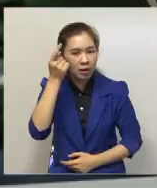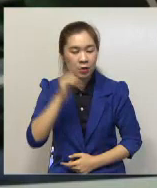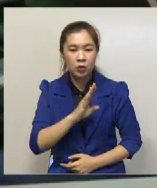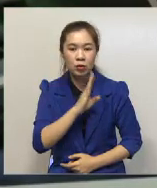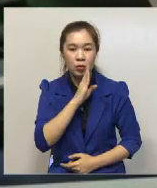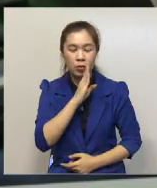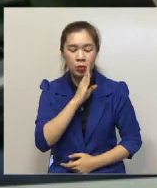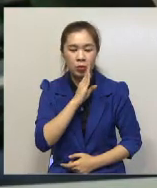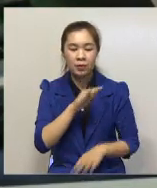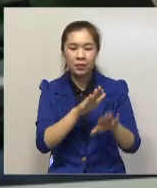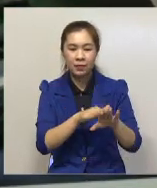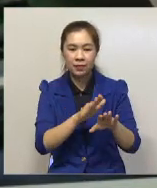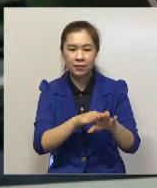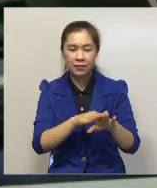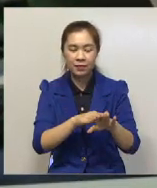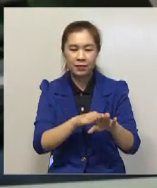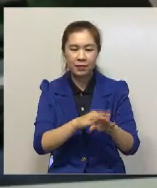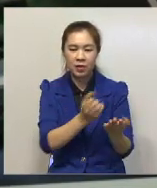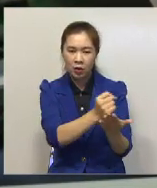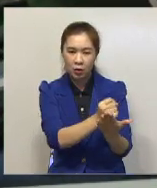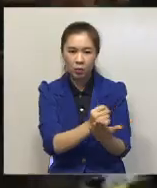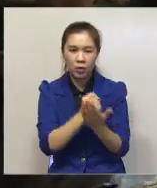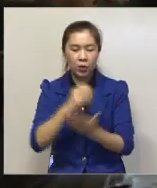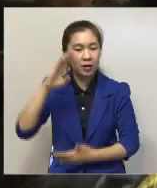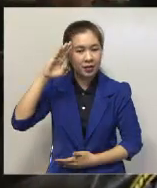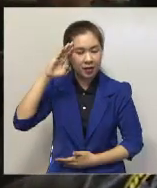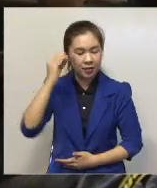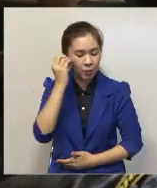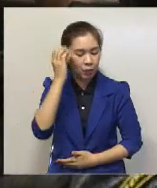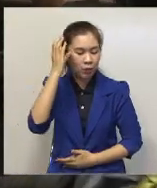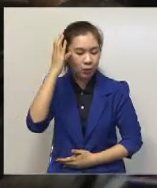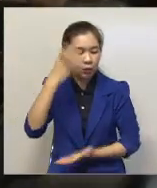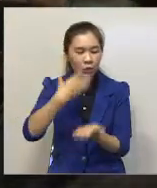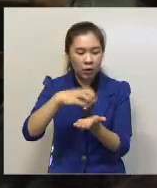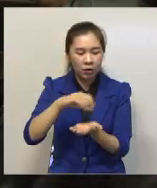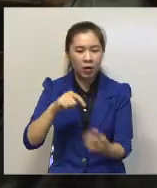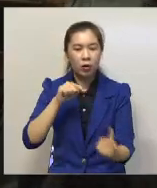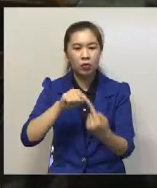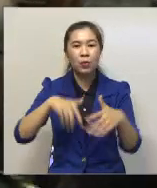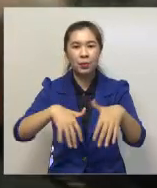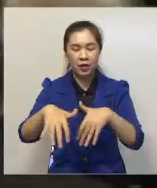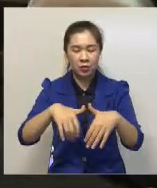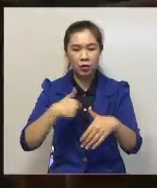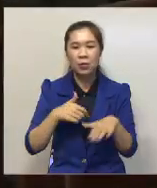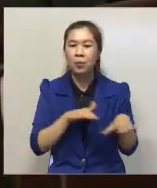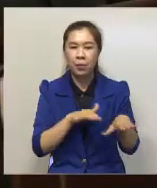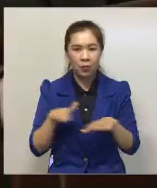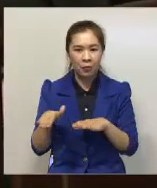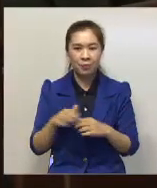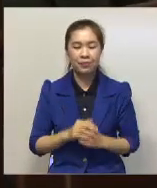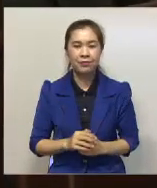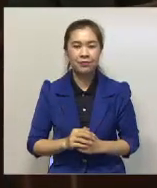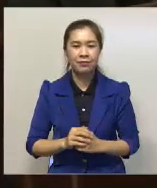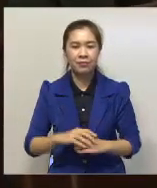พเข้าไปสนับสนุนเช่นการรักษาความปลอดภัยหรือการให้ความรู้กับประชาชนก็พร้อมนะคะโดยหวังให้